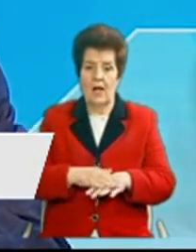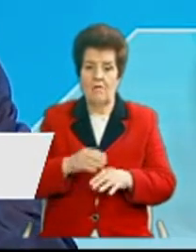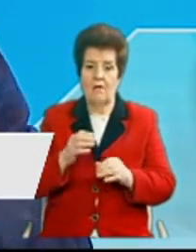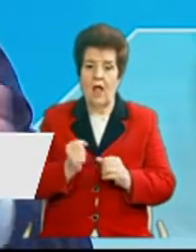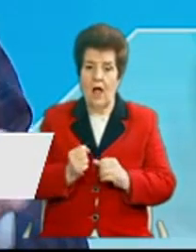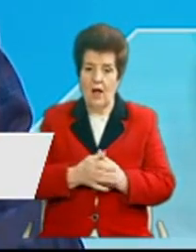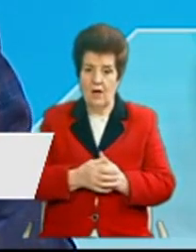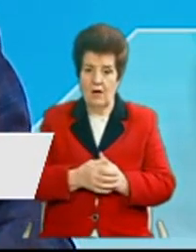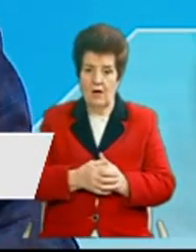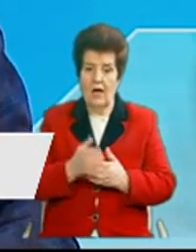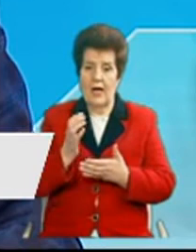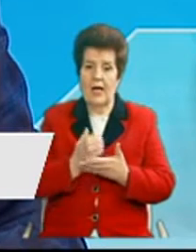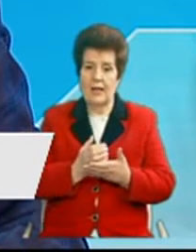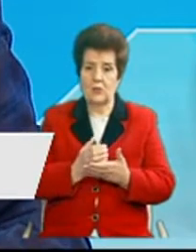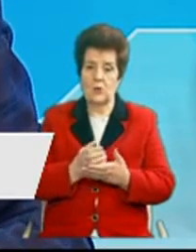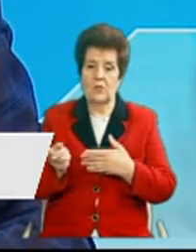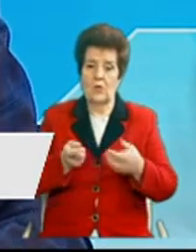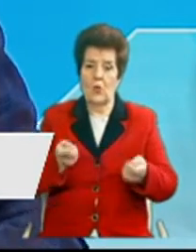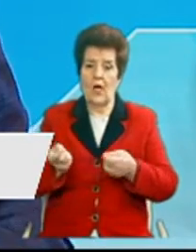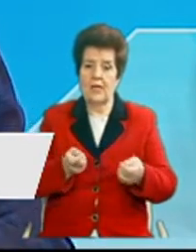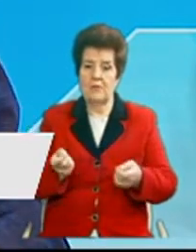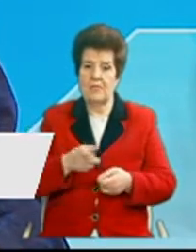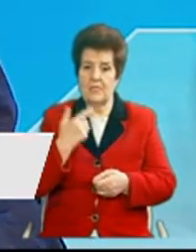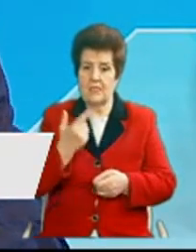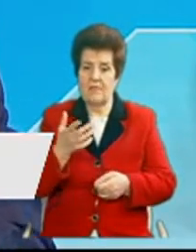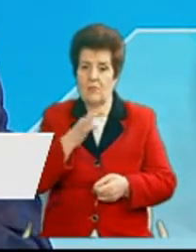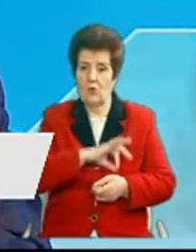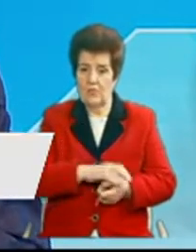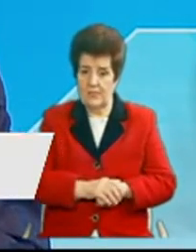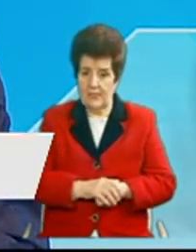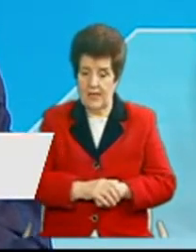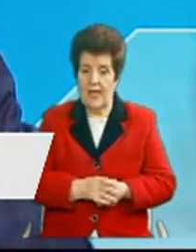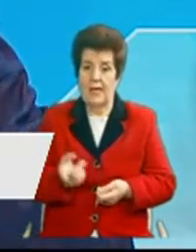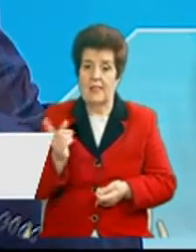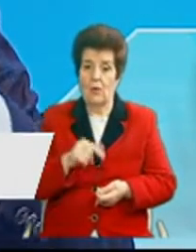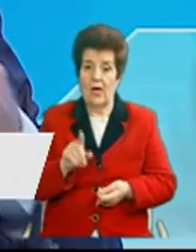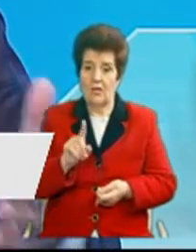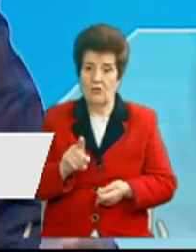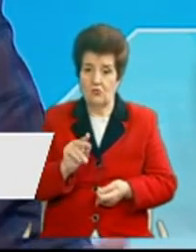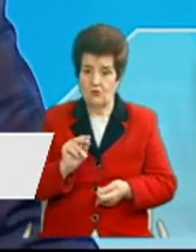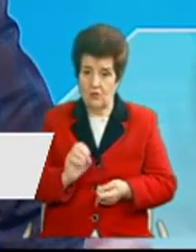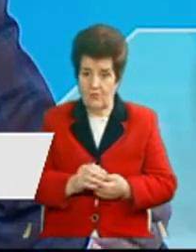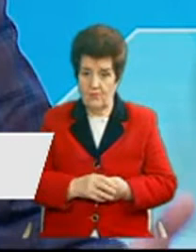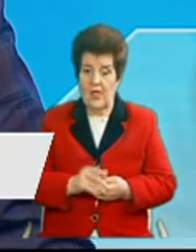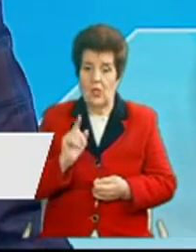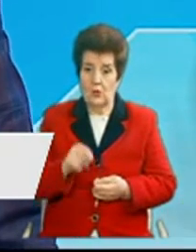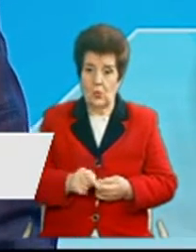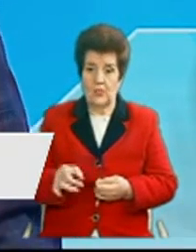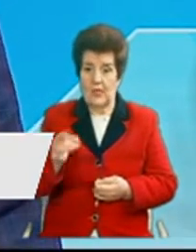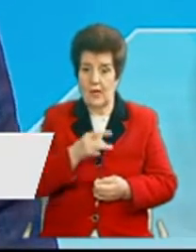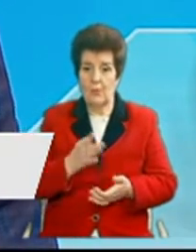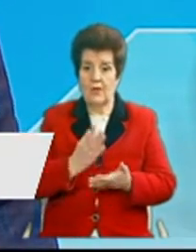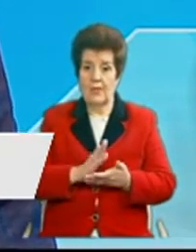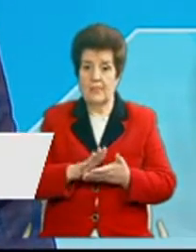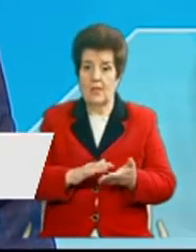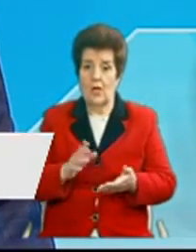a resurselor administrative, sau să zic așa, folosite. Deoarece toți în Republică, pe unde merg,